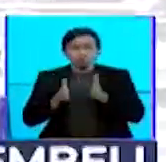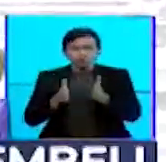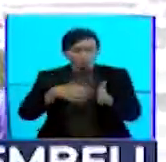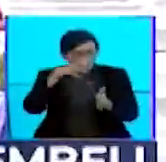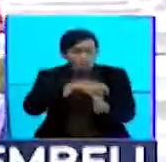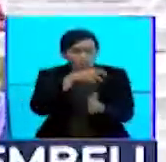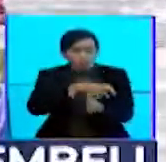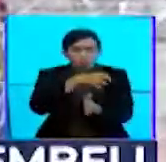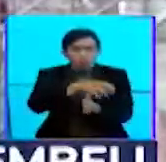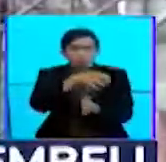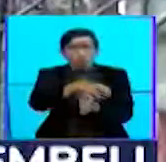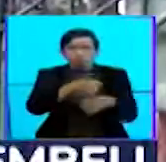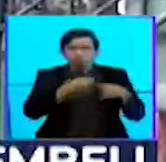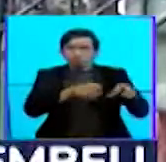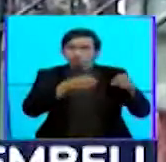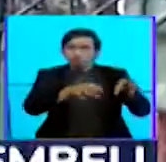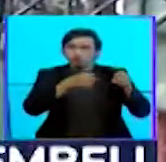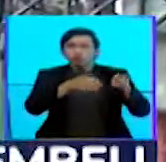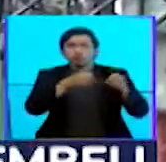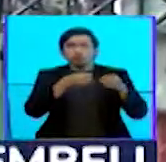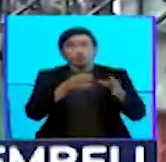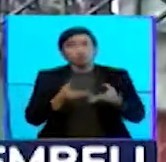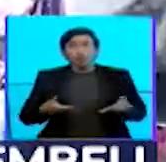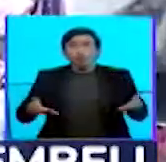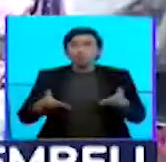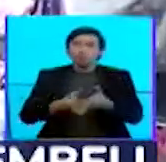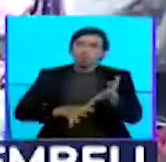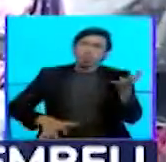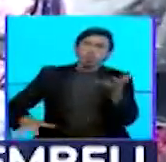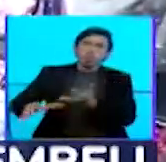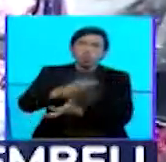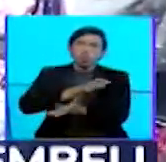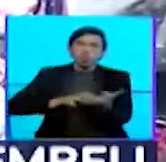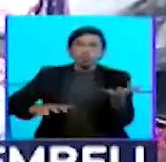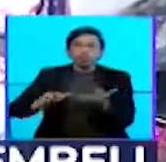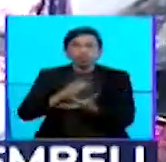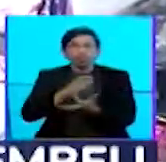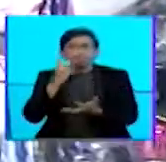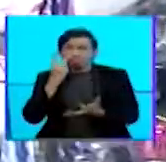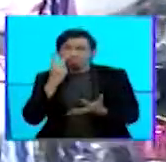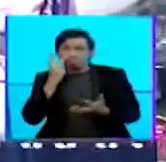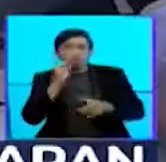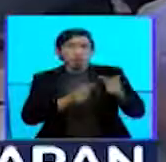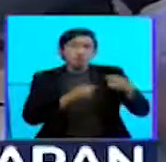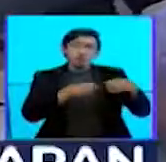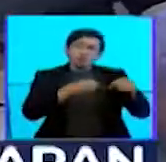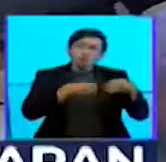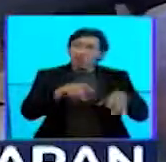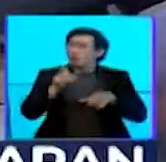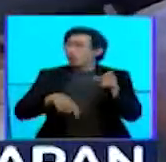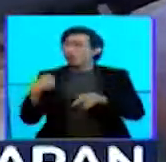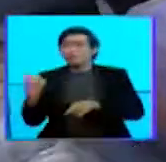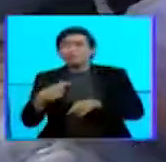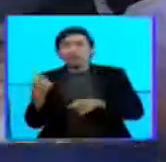semakin semrawut. Kerumunan pembeli dan penjual juga nampak tidak menaati protokol kesehatan di masa pandemi. Dan